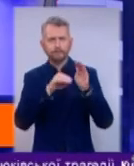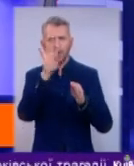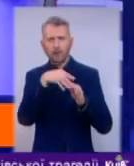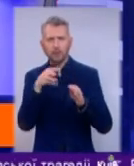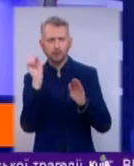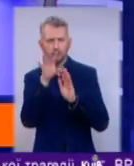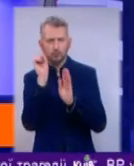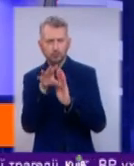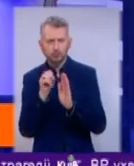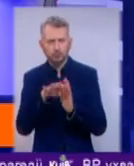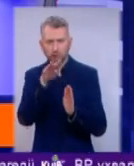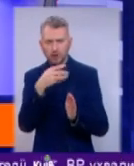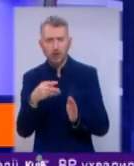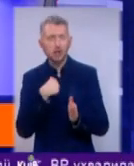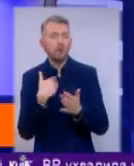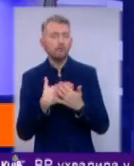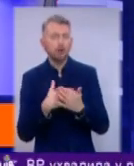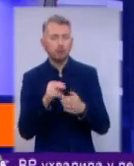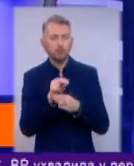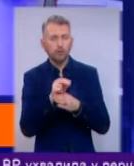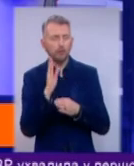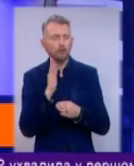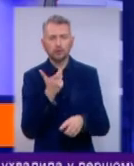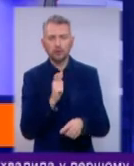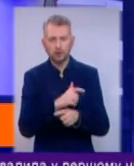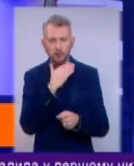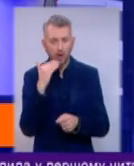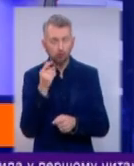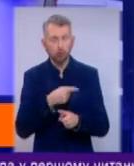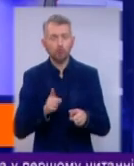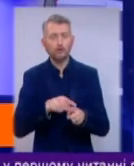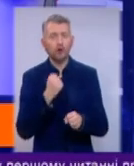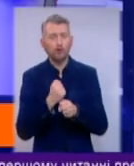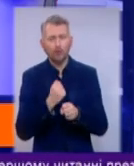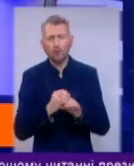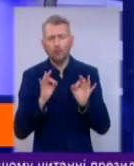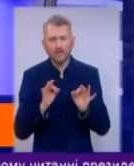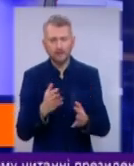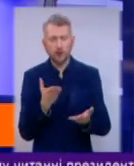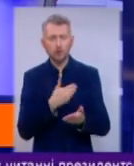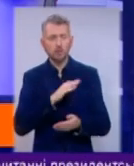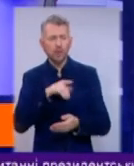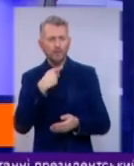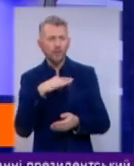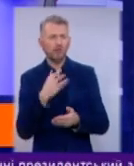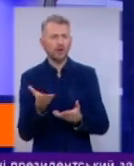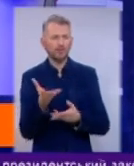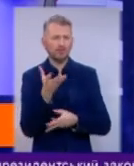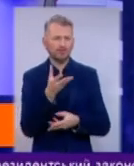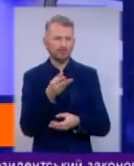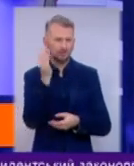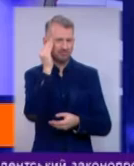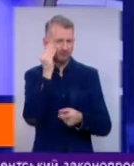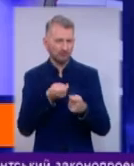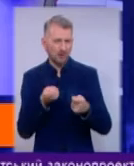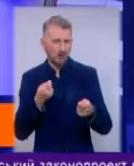далі. Я підозрюю, що поправок буде дуже багато, і тому ця робота об'єктивно, навіть якщо ми не говоримо про якесь штучне затягування, об'єктивно